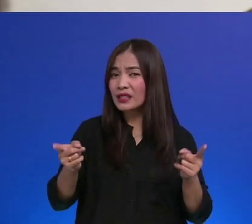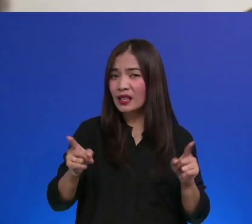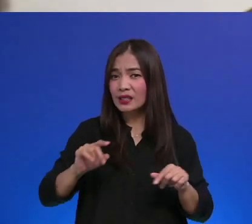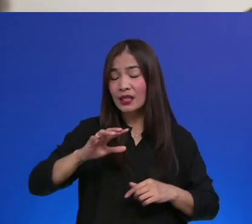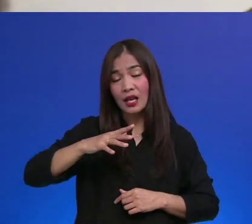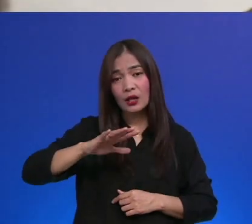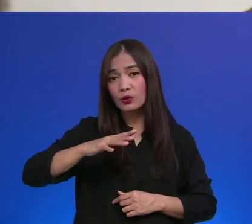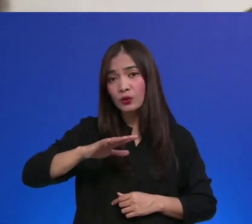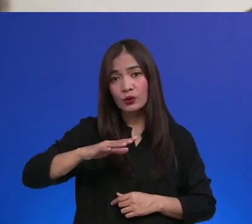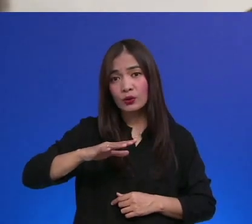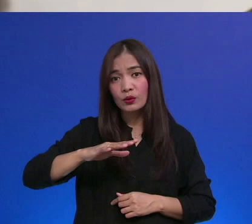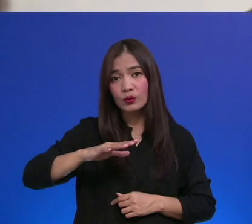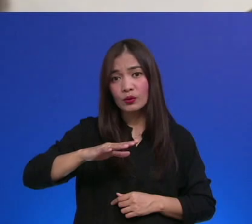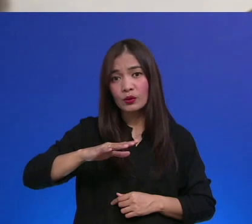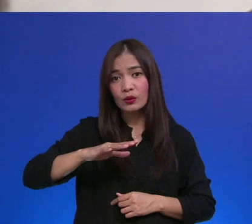menjadi ragu